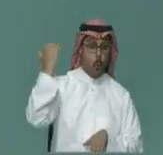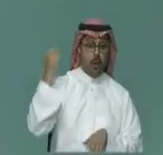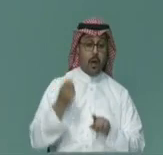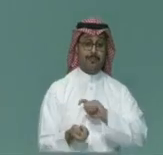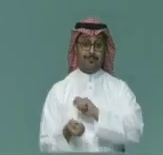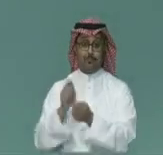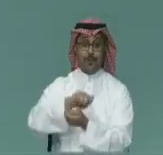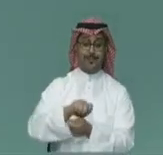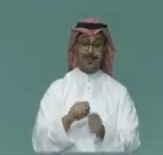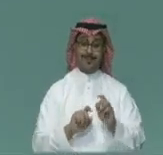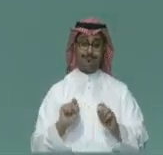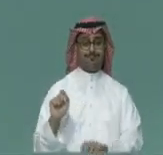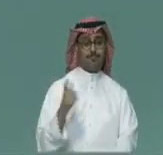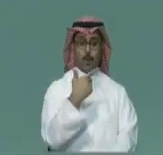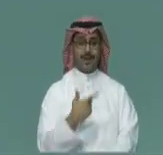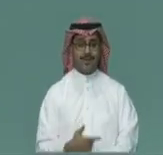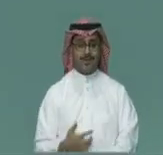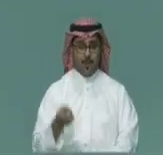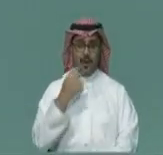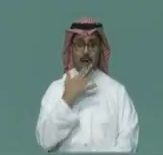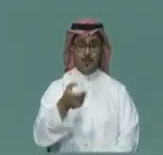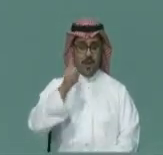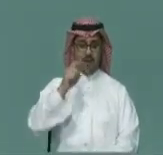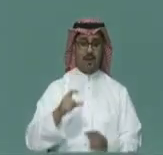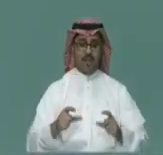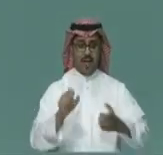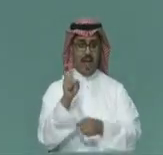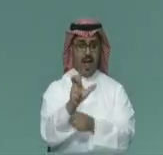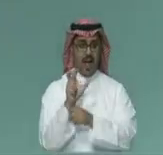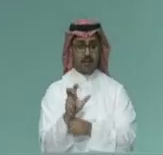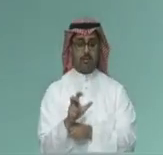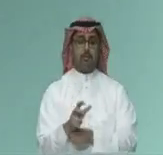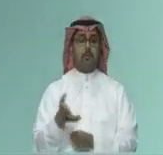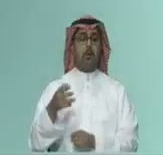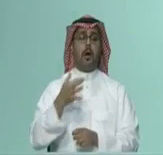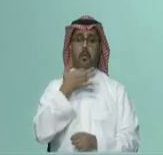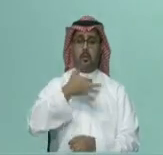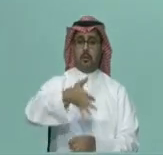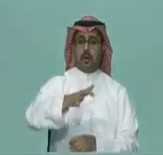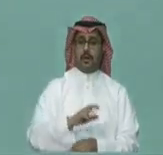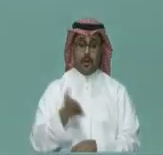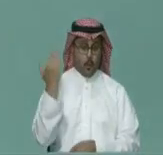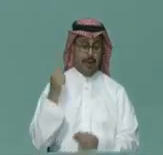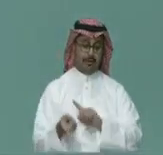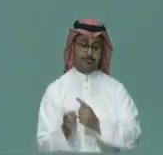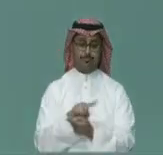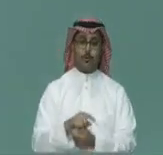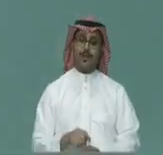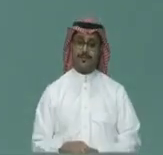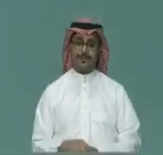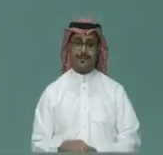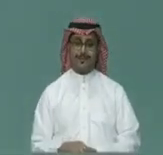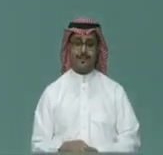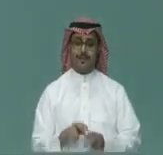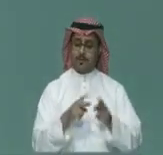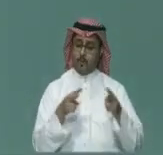قد يتأخر نتيجة أسباب كثيرة، لكن الشمولية التي يعني قدمتها وزارة الإسكان في برامجها، تنوع